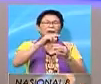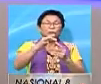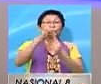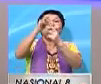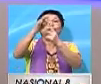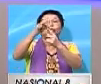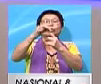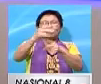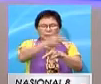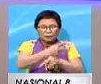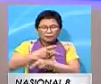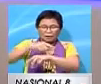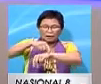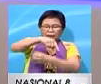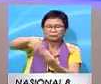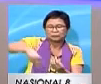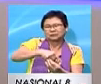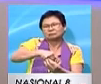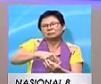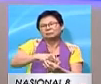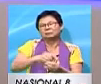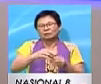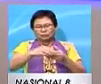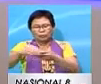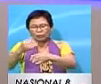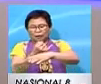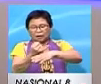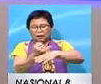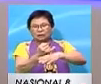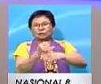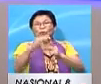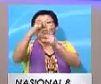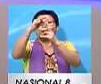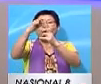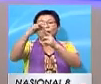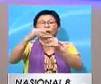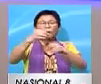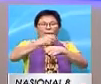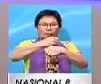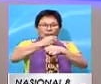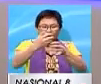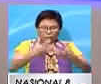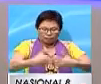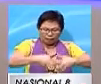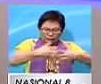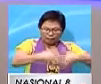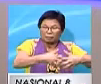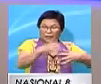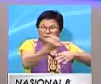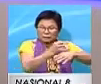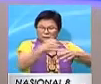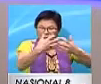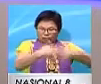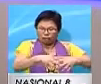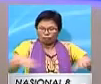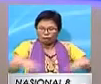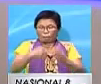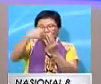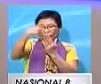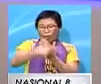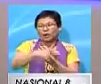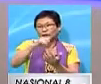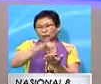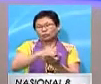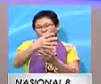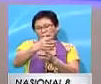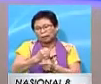berkaitan memelihara alam sekitar. Peneraju industri terutama dalam sektor pengeluaran atau perkilangan dapat menjalankan program